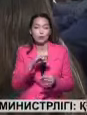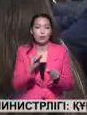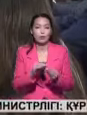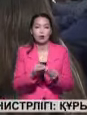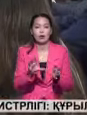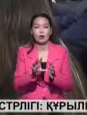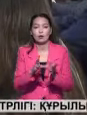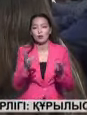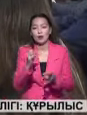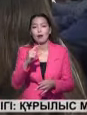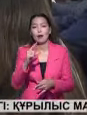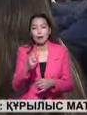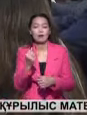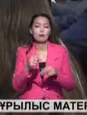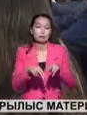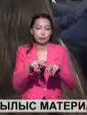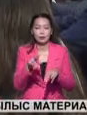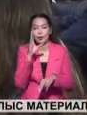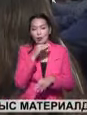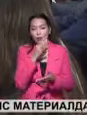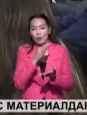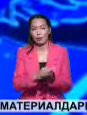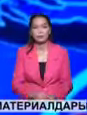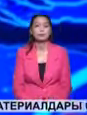Оны атом электростанциясы қана бере алады.